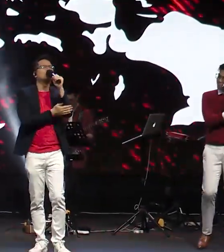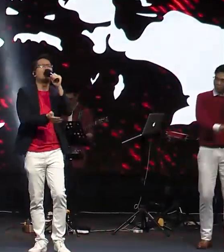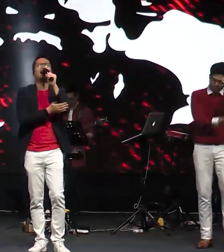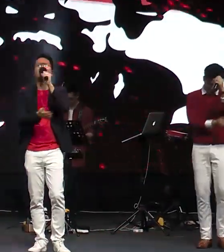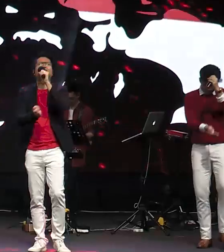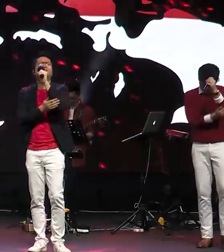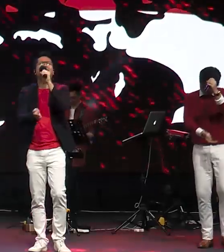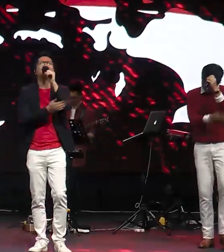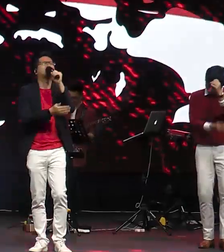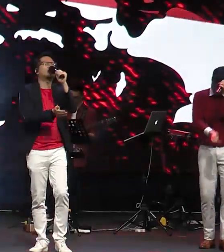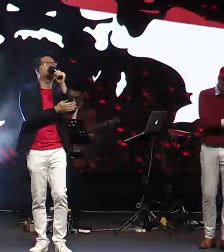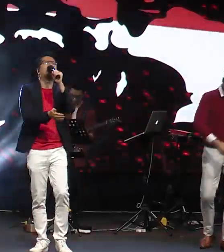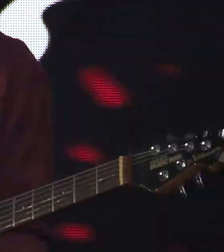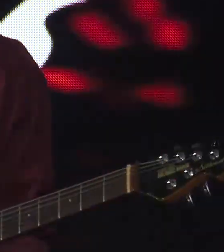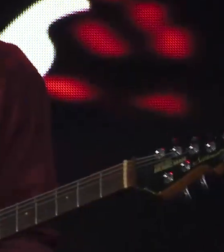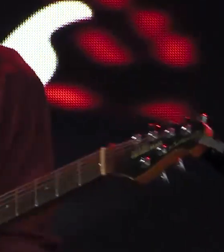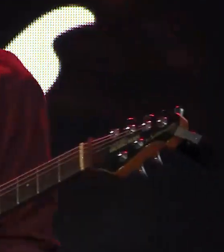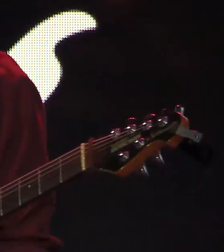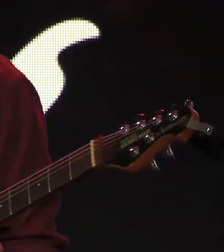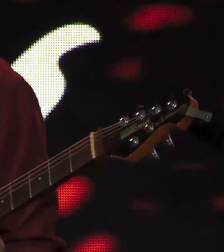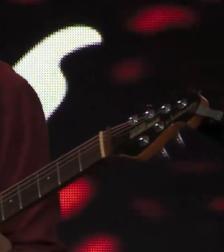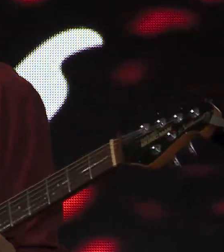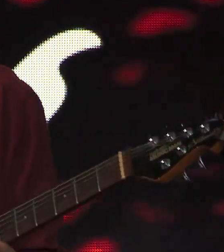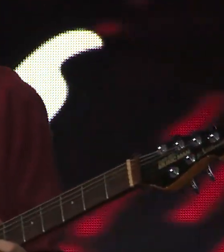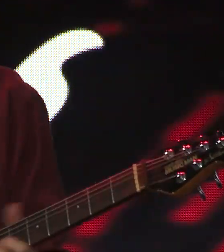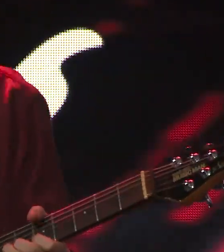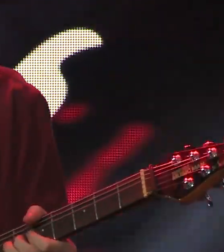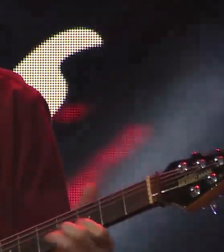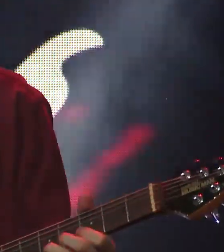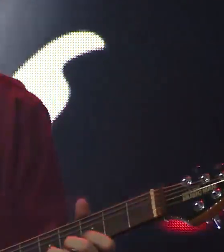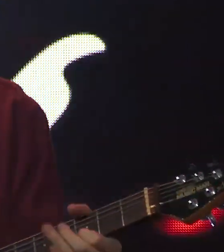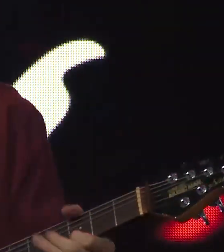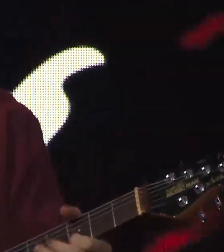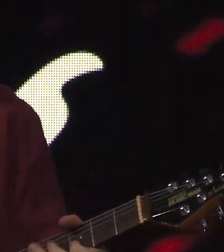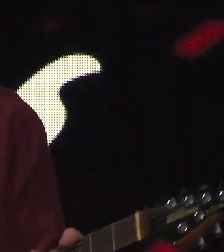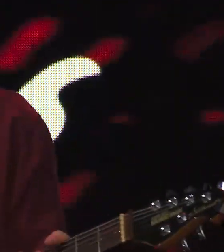Kau Tuhan atas bangsa kami,